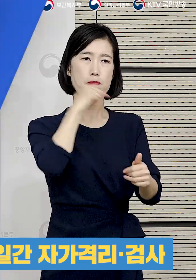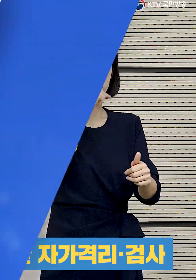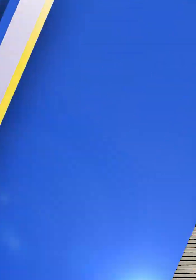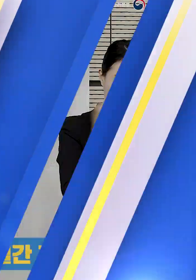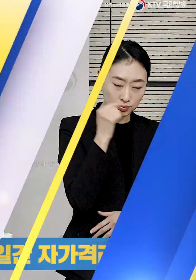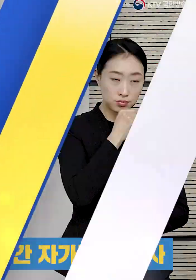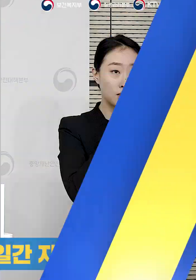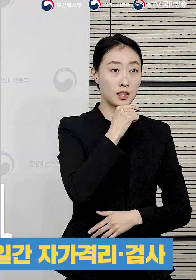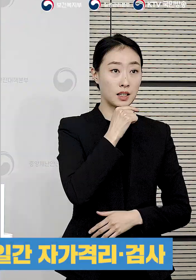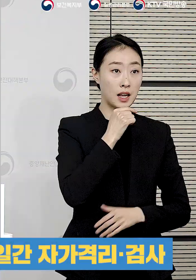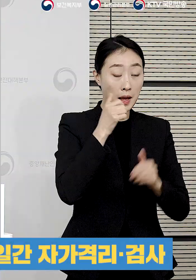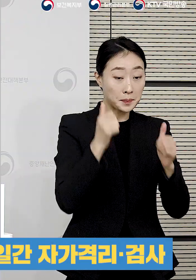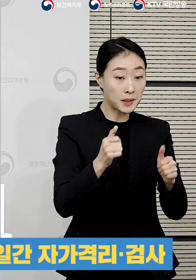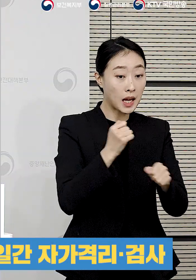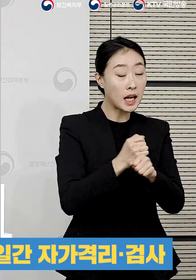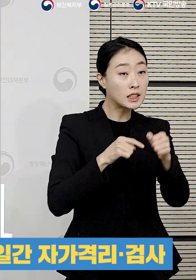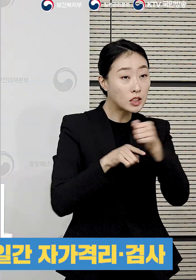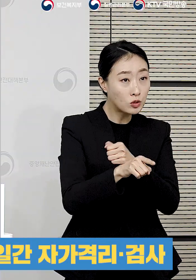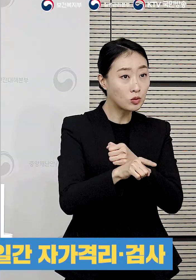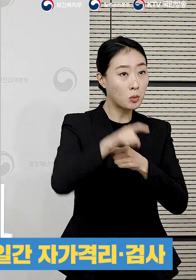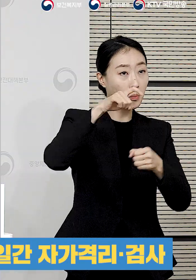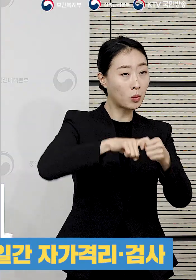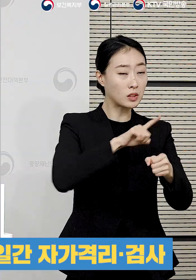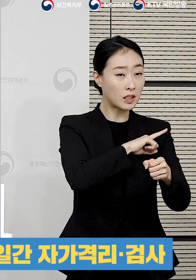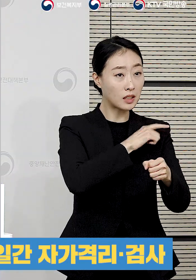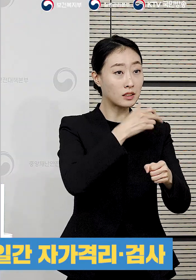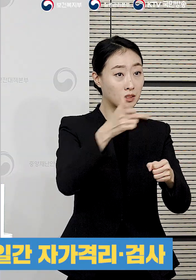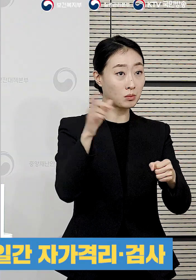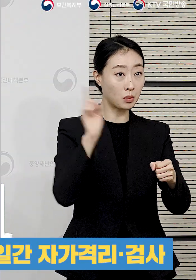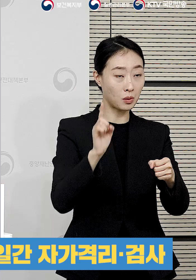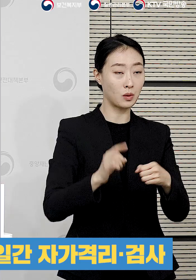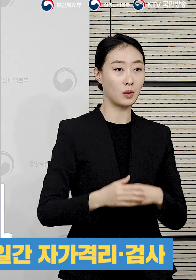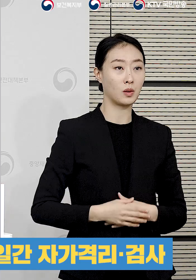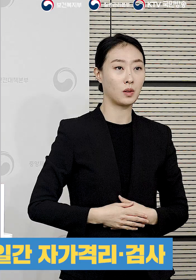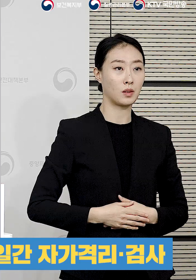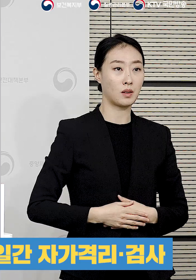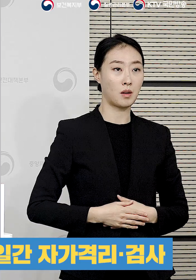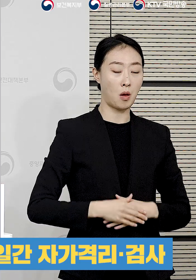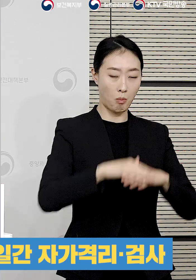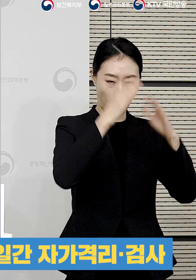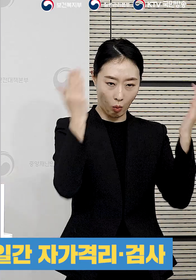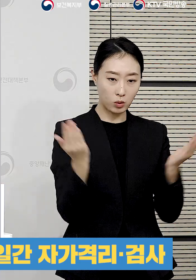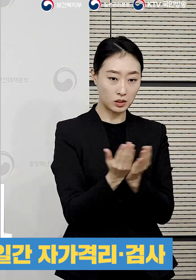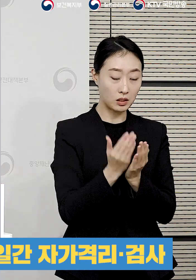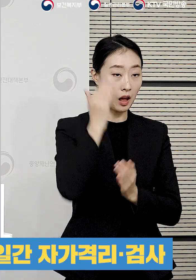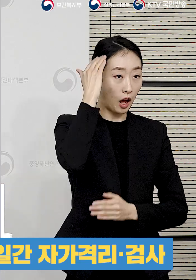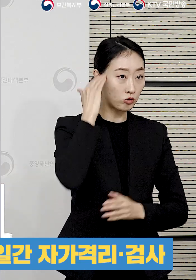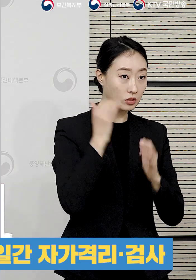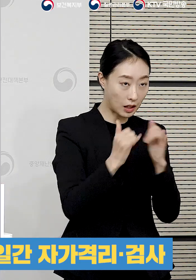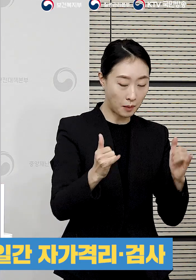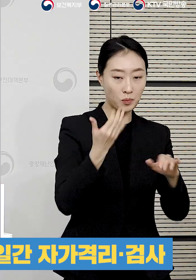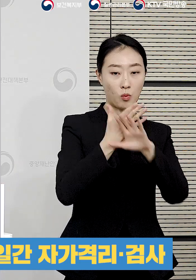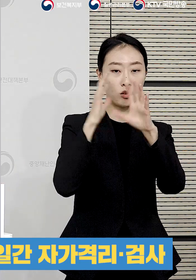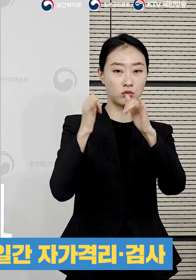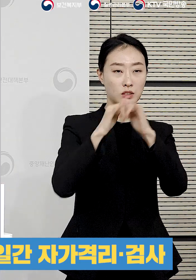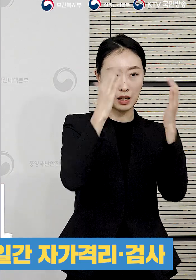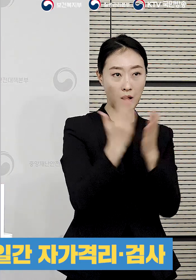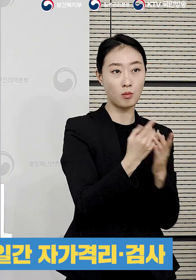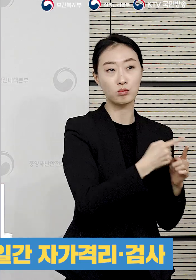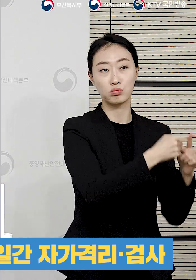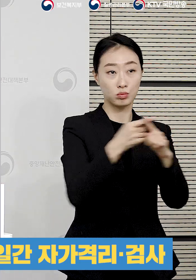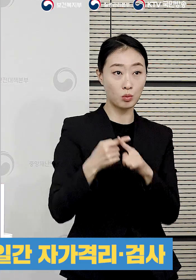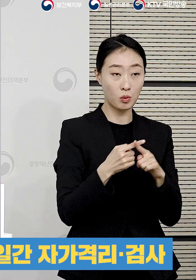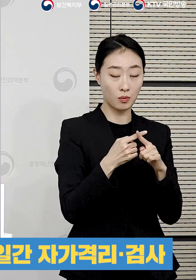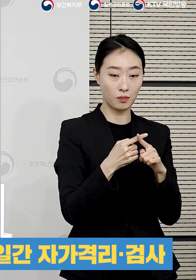마련하였다라는 것입니다. 강화시키는 조치의 핵심 내용은 설명드린 것처럼 우선 모든 내외국인에 대해서 일단 한번